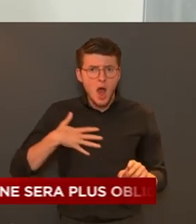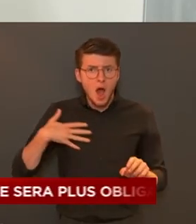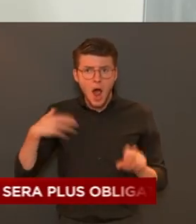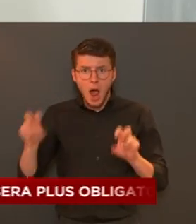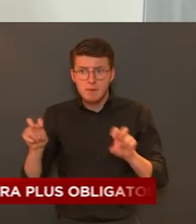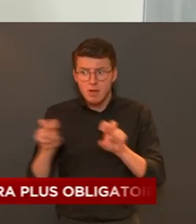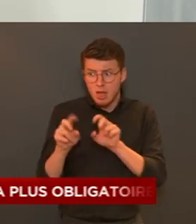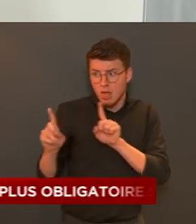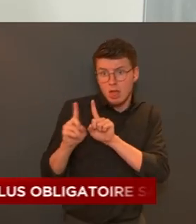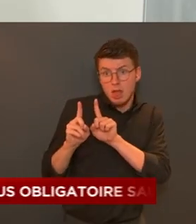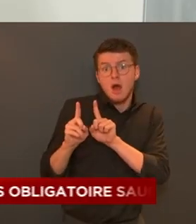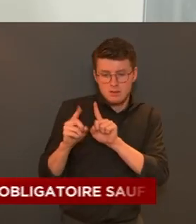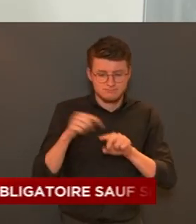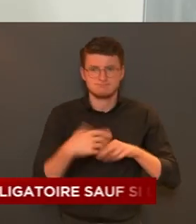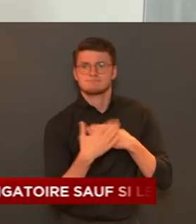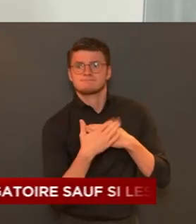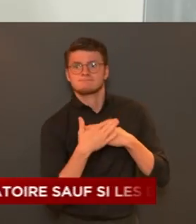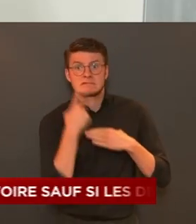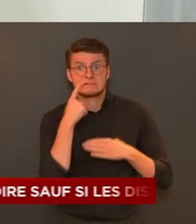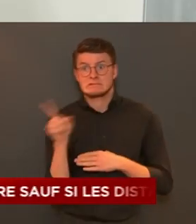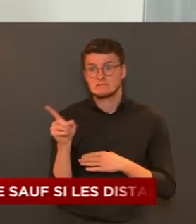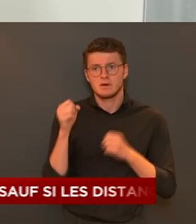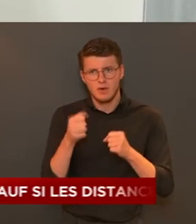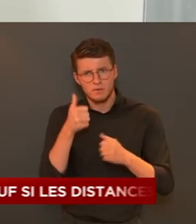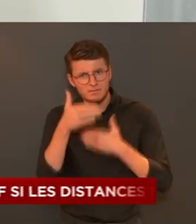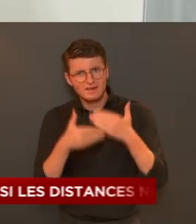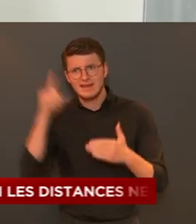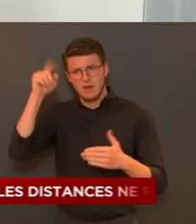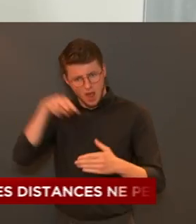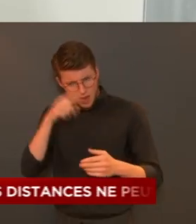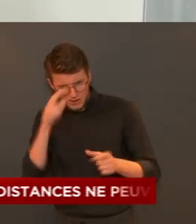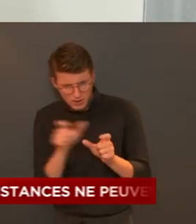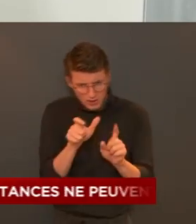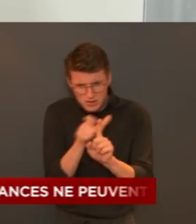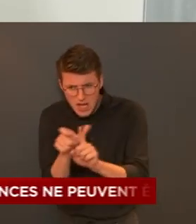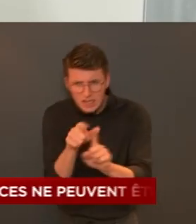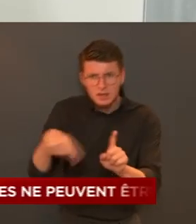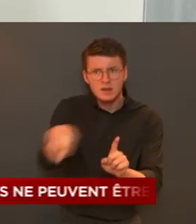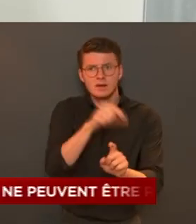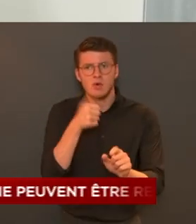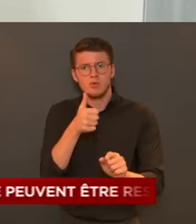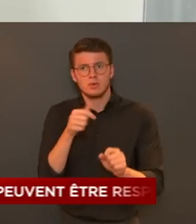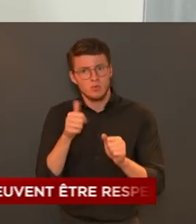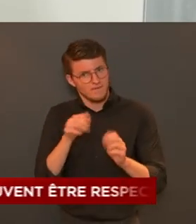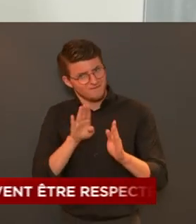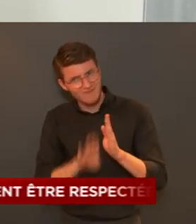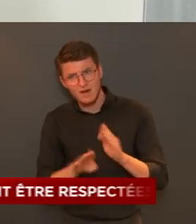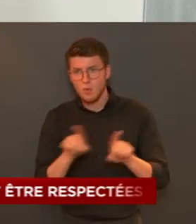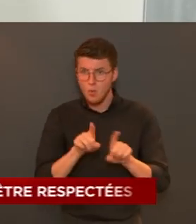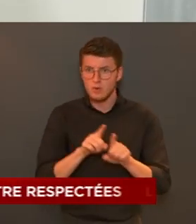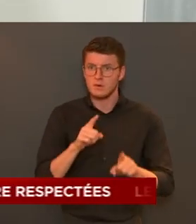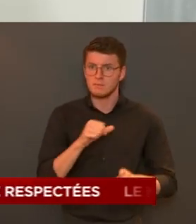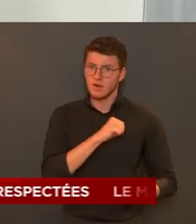longue. C'est un moyen d'aide très efficace pour faire le traçage. C'est une